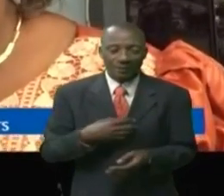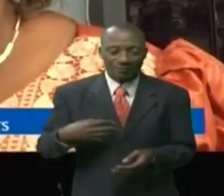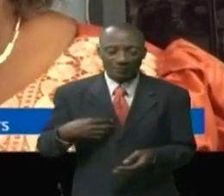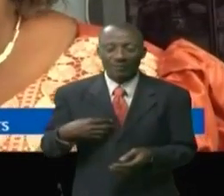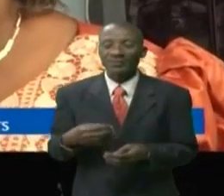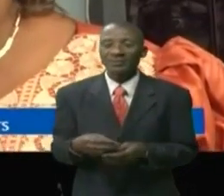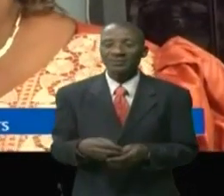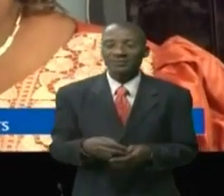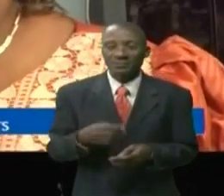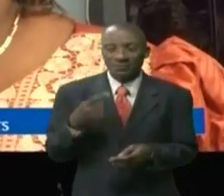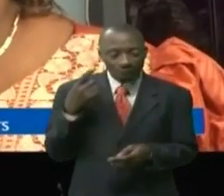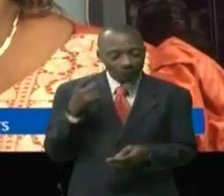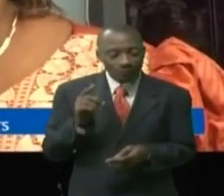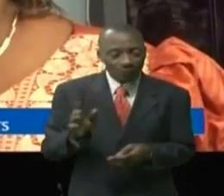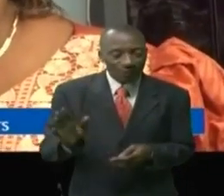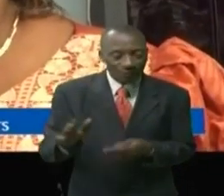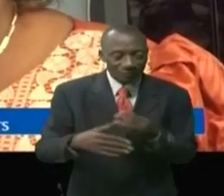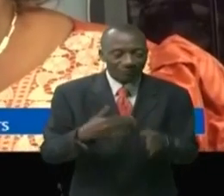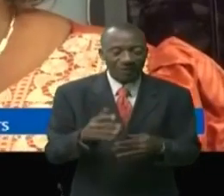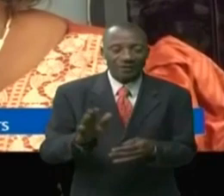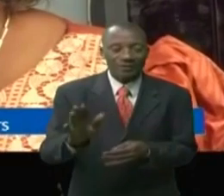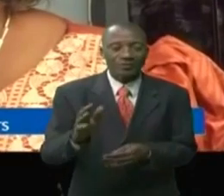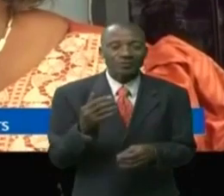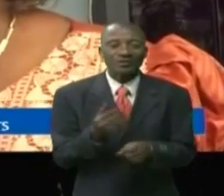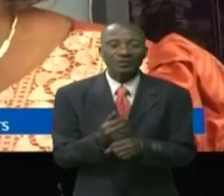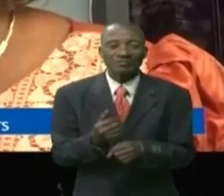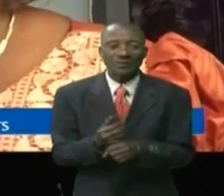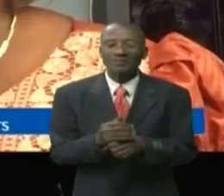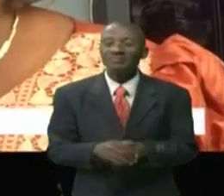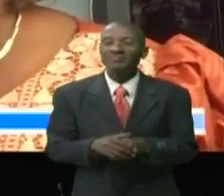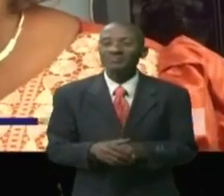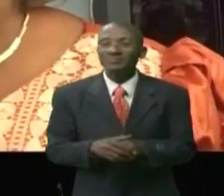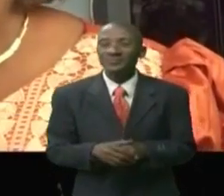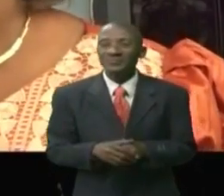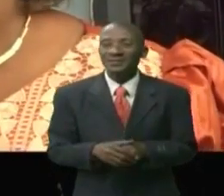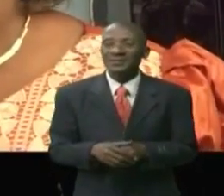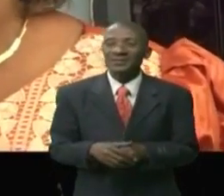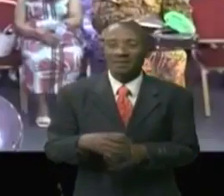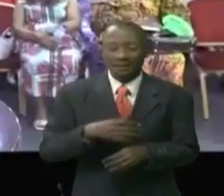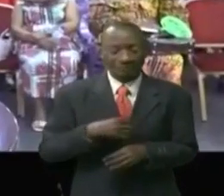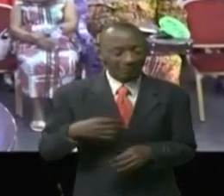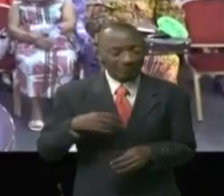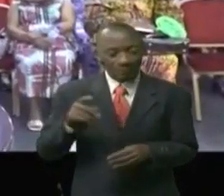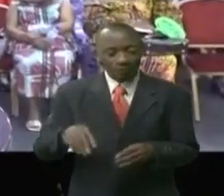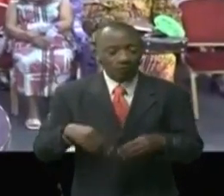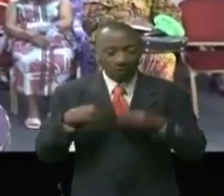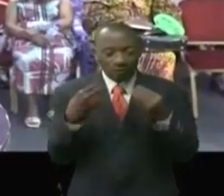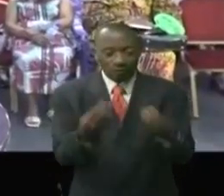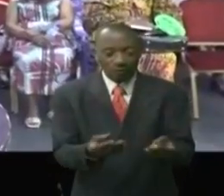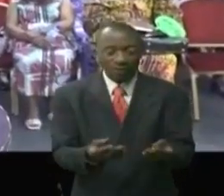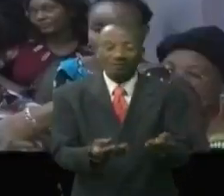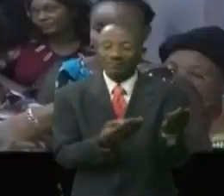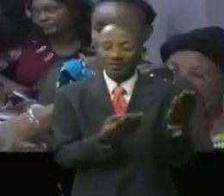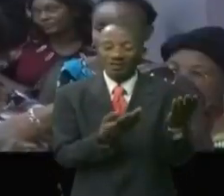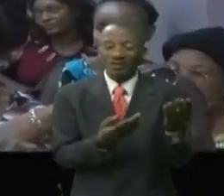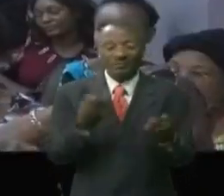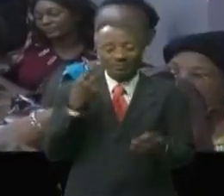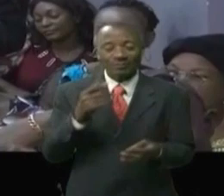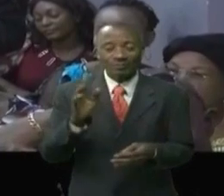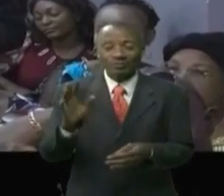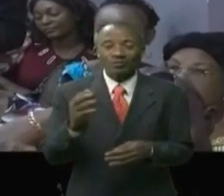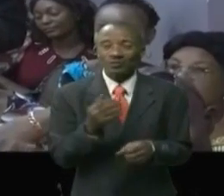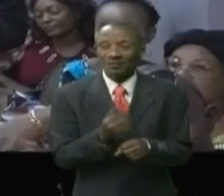connaître ses droits la femme doit se valoriser quel que soit le travail qu'elle est en train de faire ce partage d'échang était